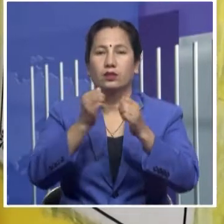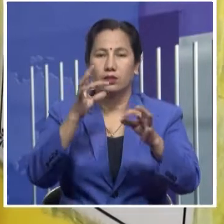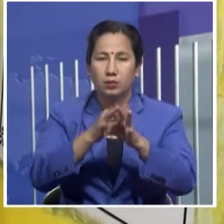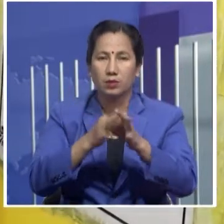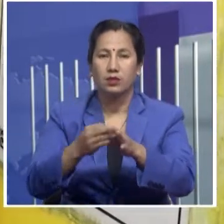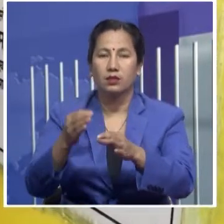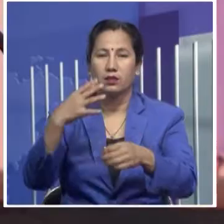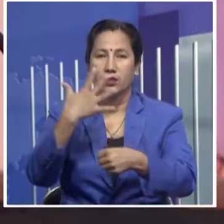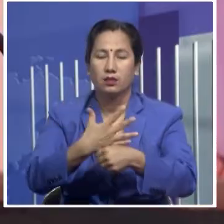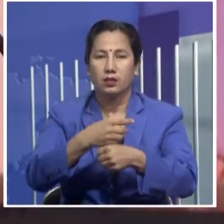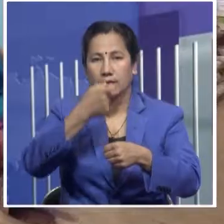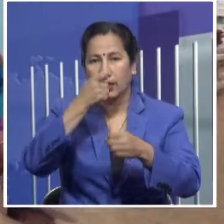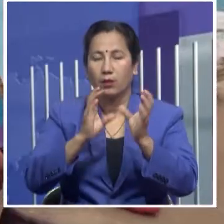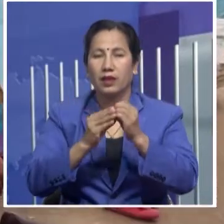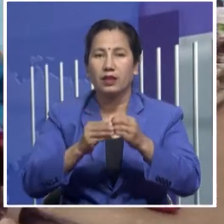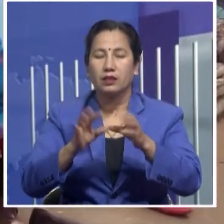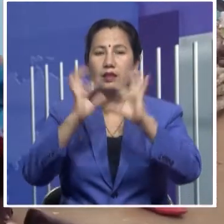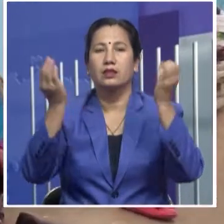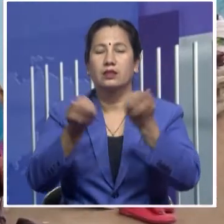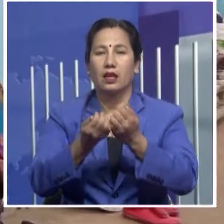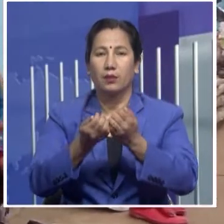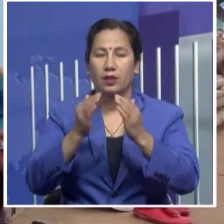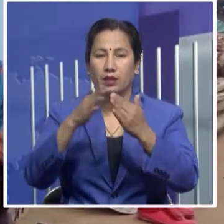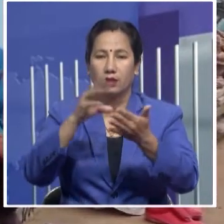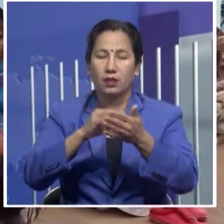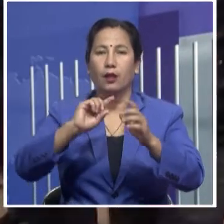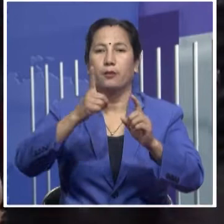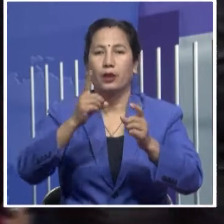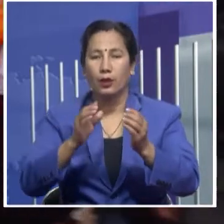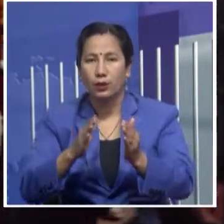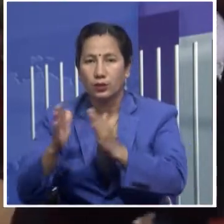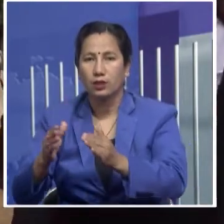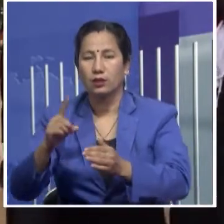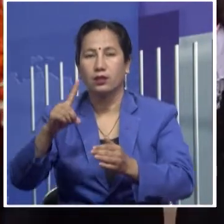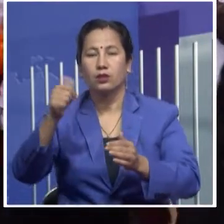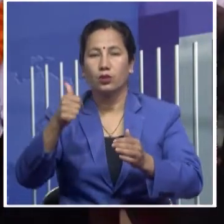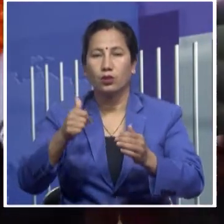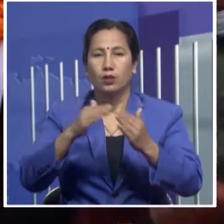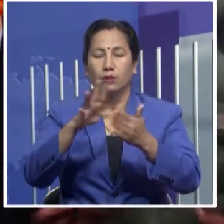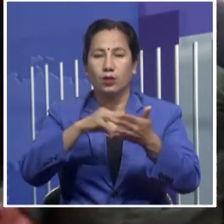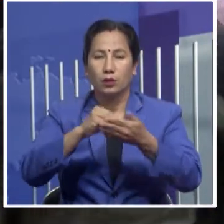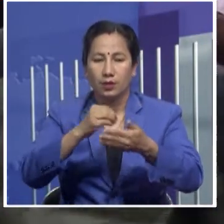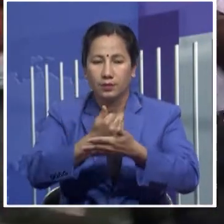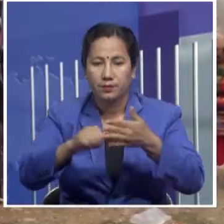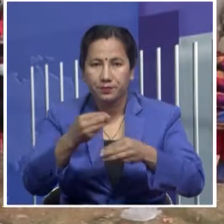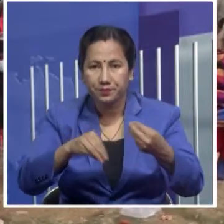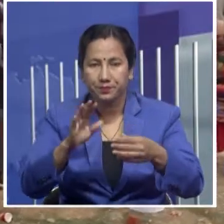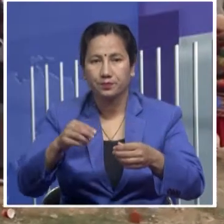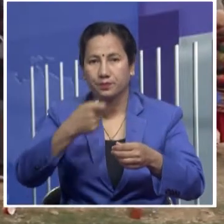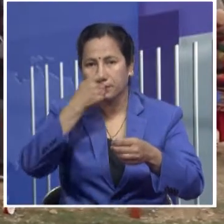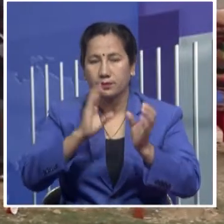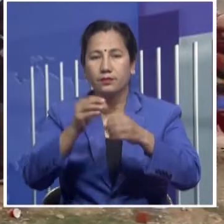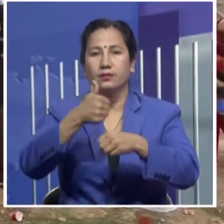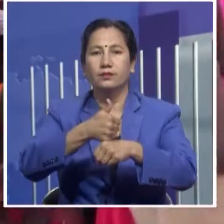लक्ष्यसहित गाउँपालिकाले सुरु गरेको सामूहिक आवास गृहको पहिलो चरणमा 16 परिवारलाई हस्तान्तरण गरिएको छ। गाउँपालिकाका अध्यक्ष